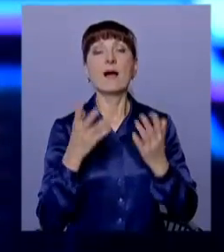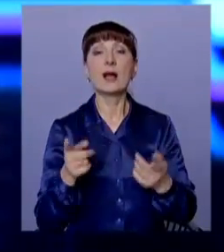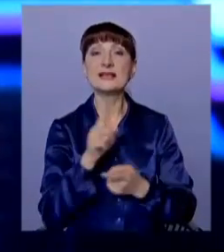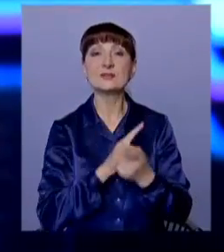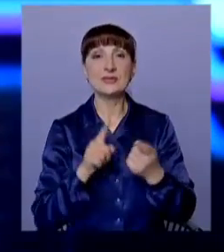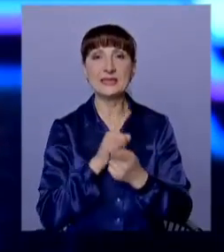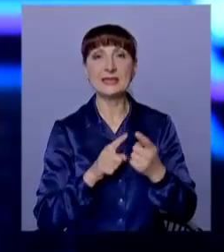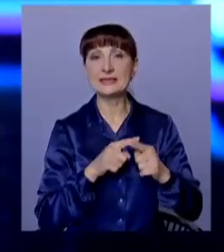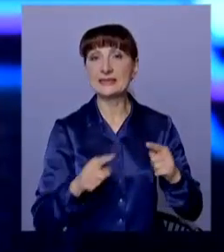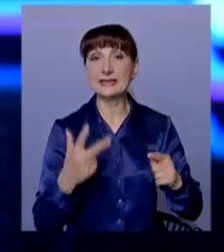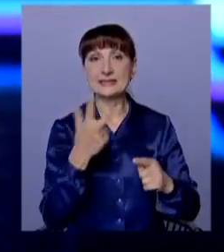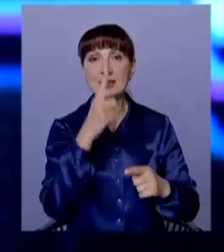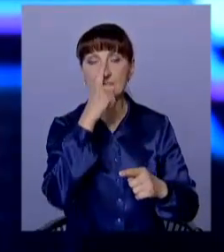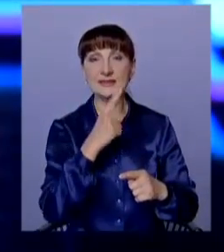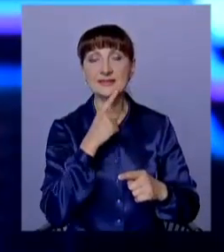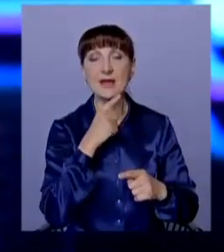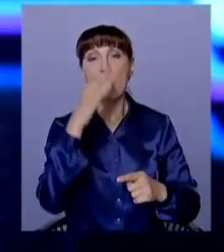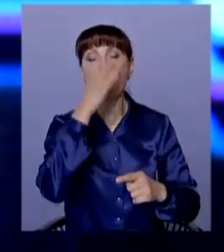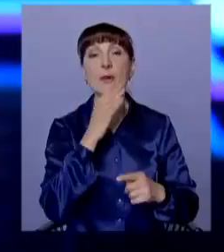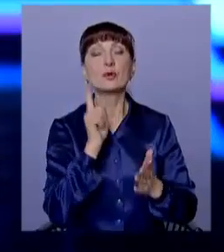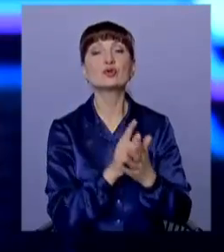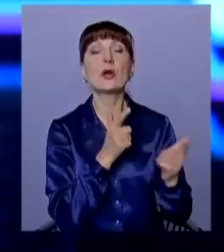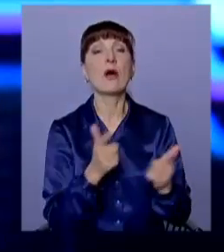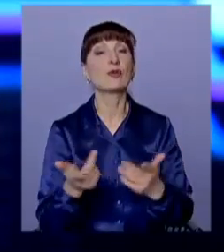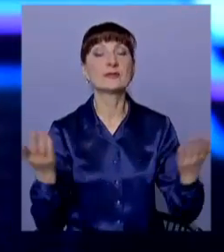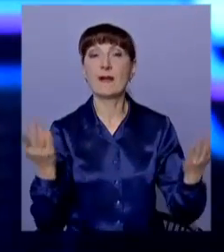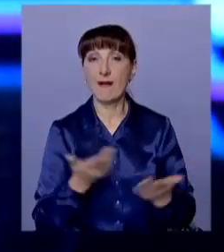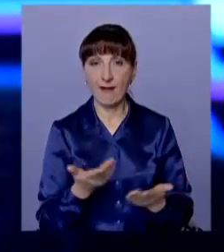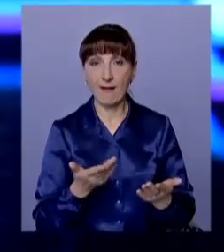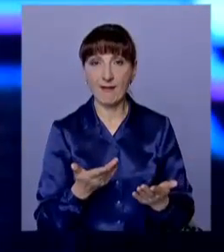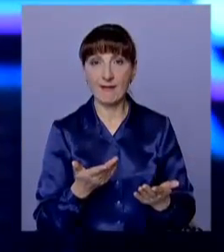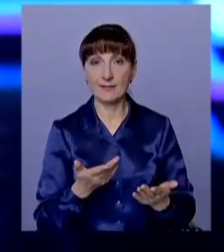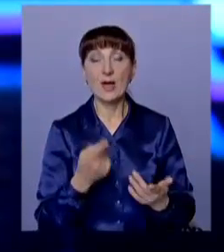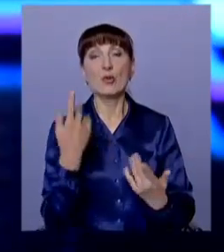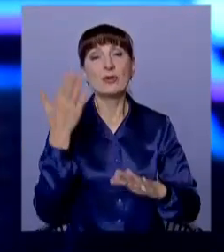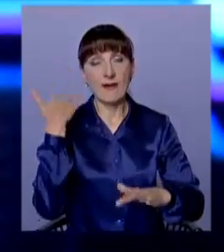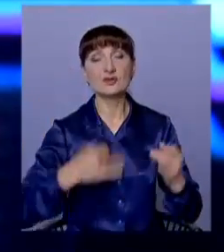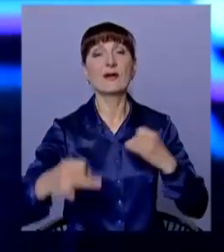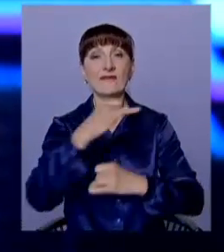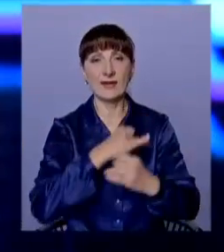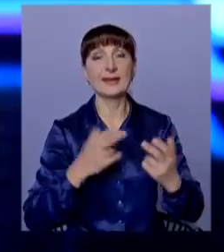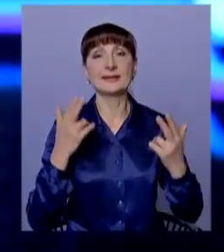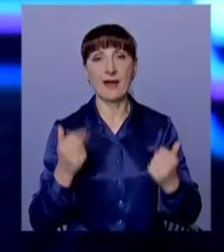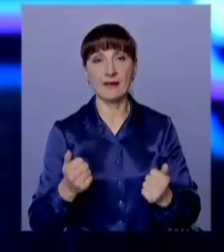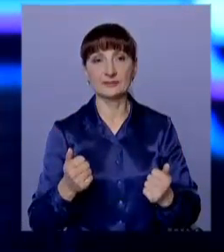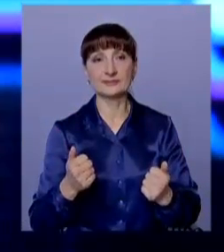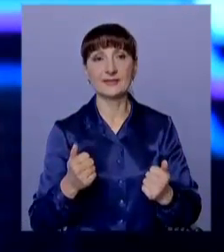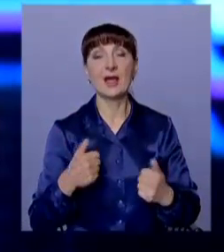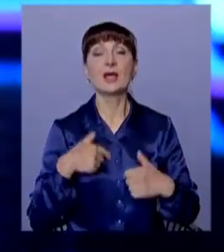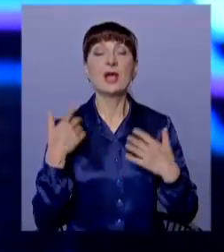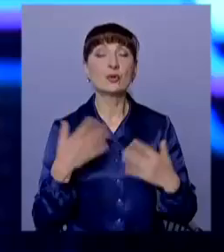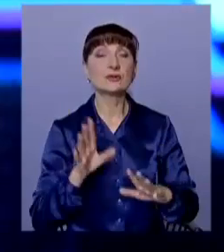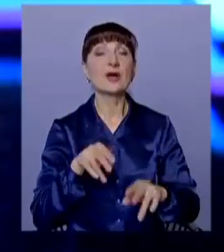изменилась за эти три месяца? К чему быть готовыми родителям? Наверняка им еще раньше об этом говорили, и ученикам в том числе. Я уже не